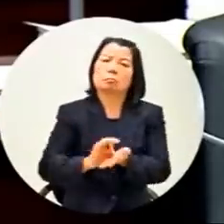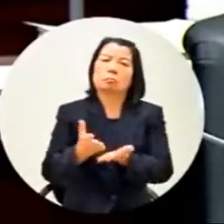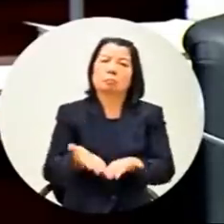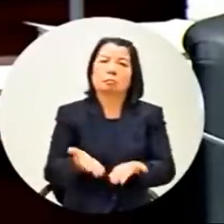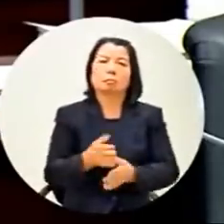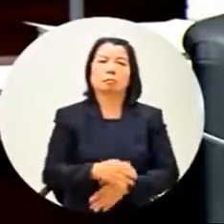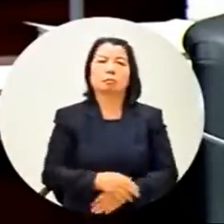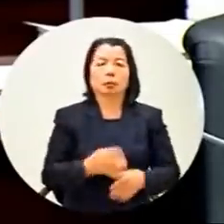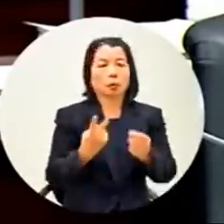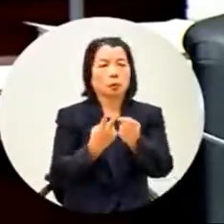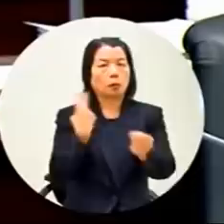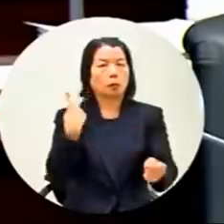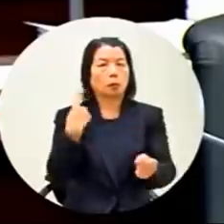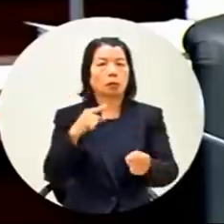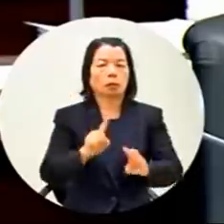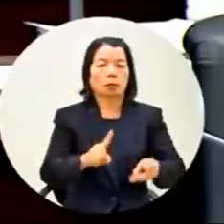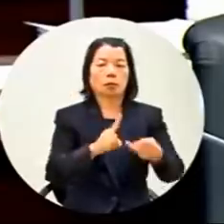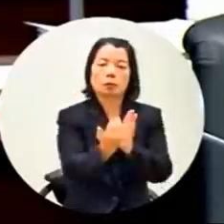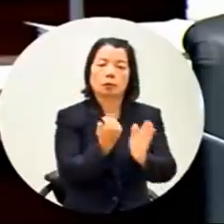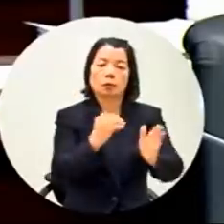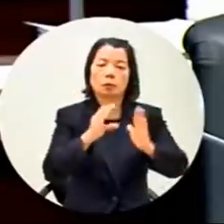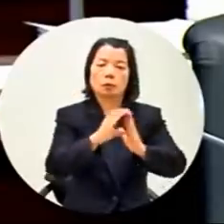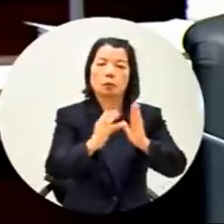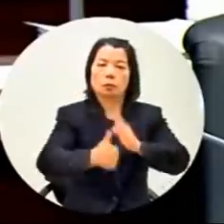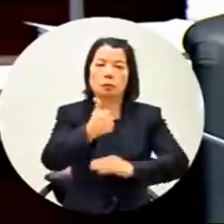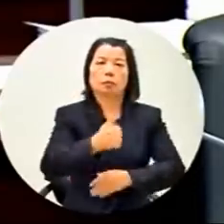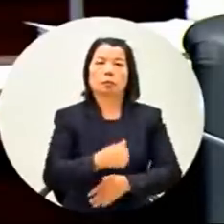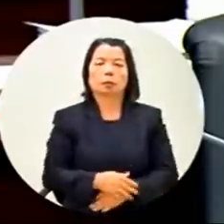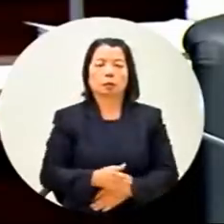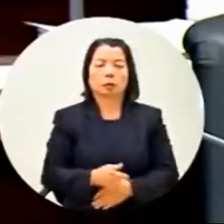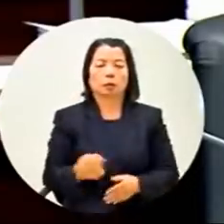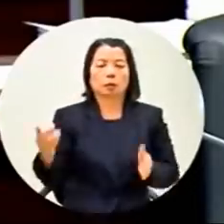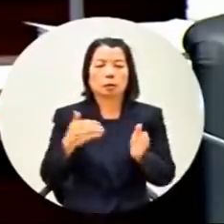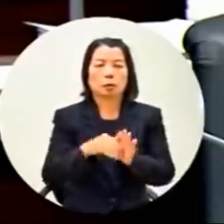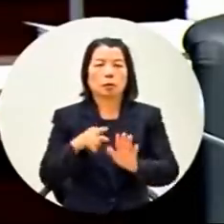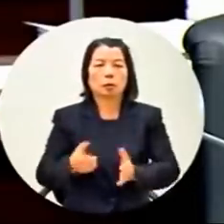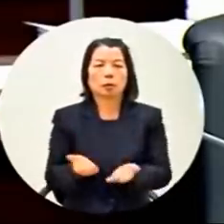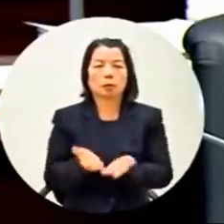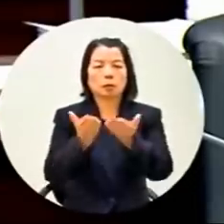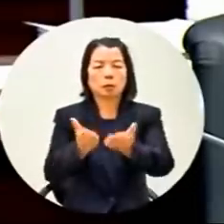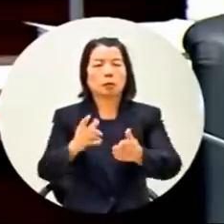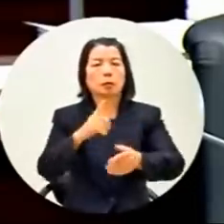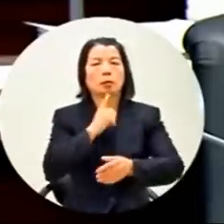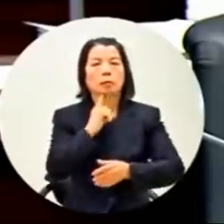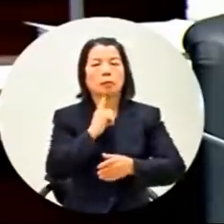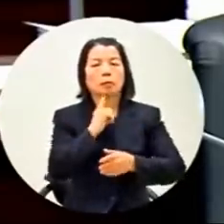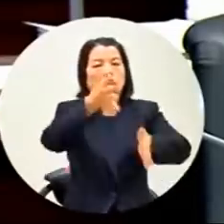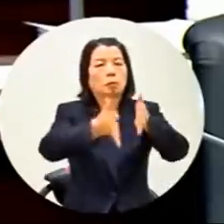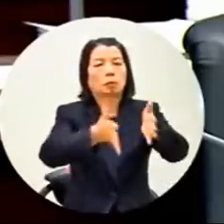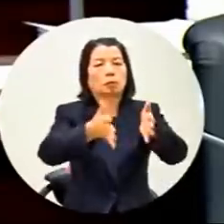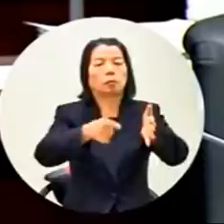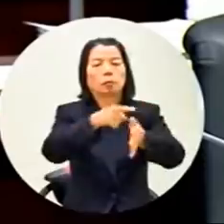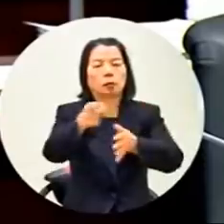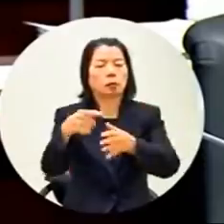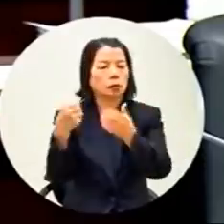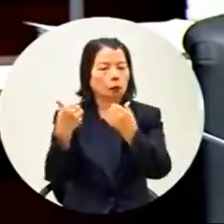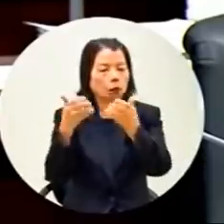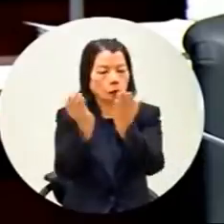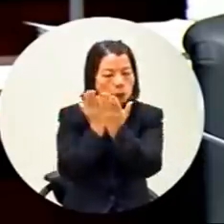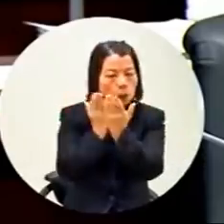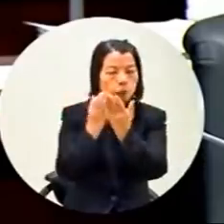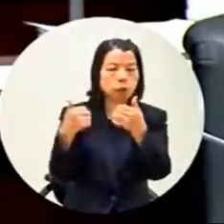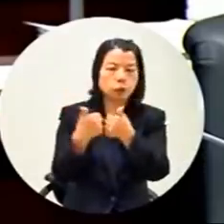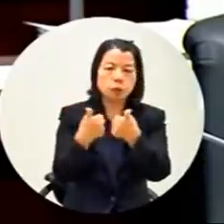当王端仁前局长到这个庆父大楼去密会土地租借的时候，商讨这